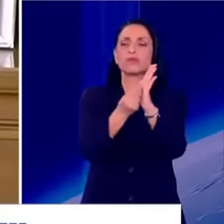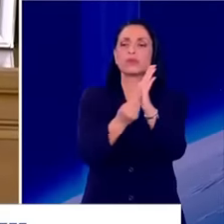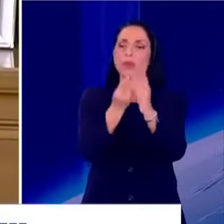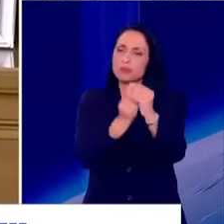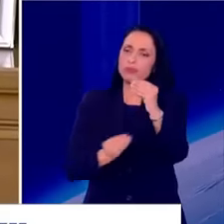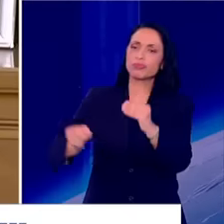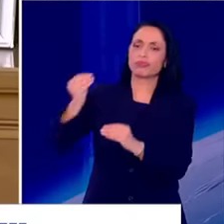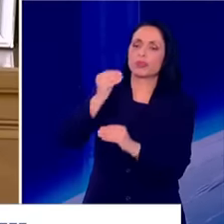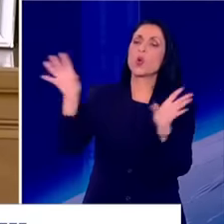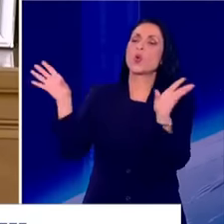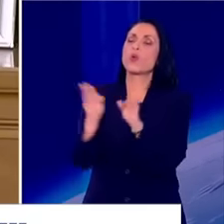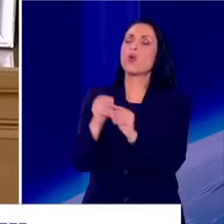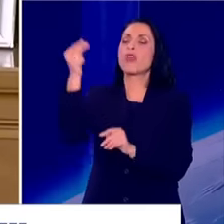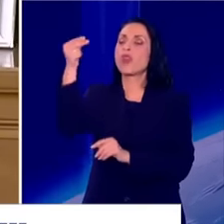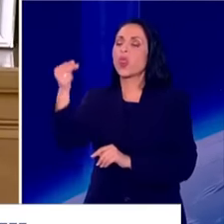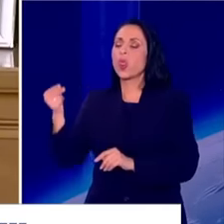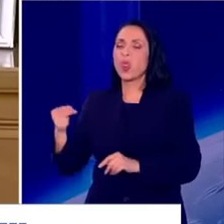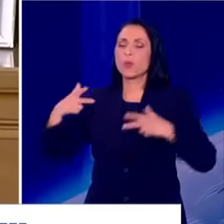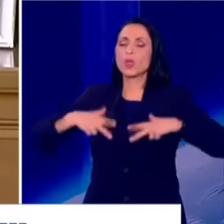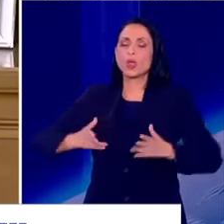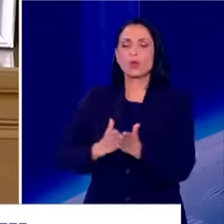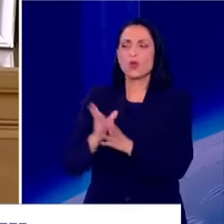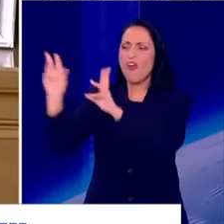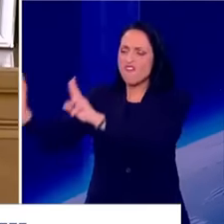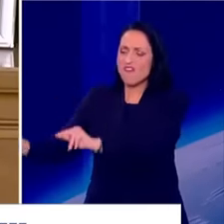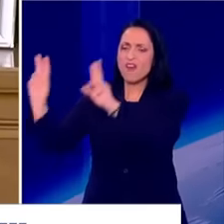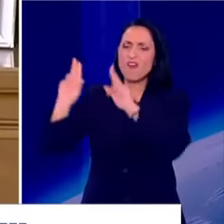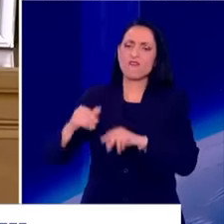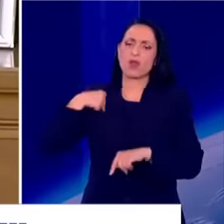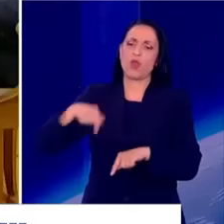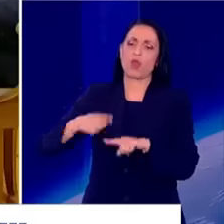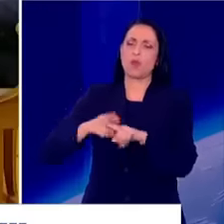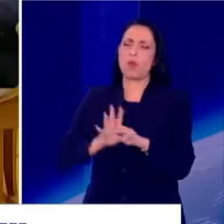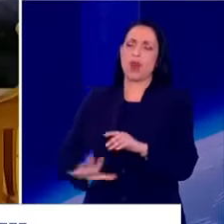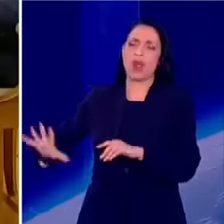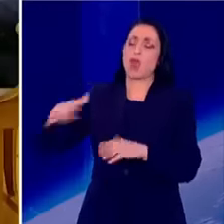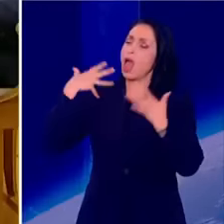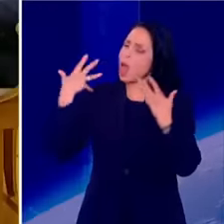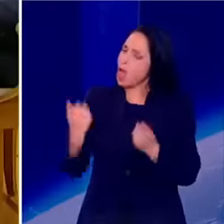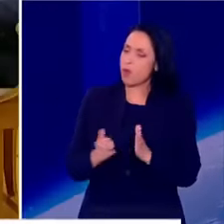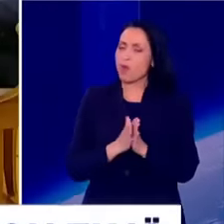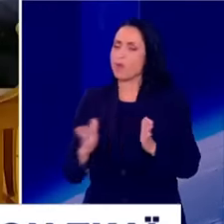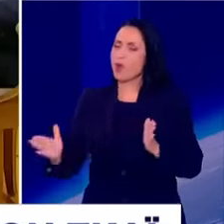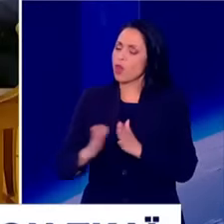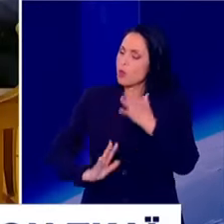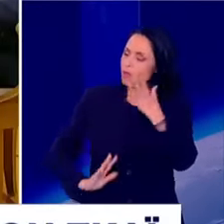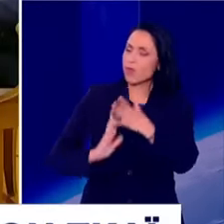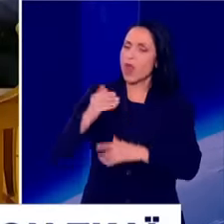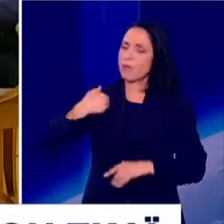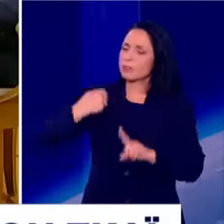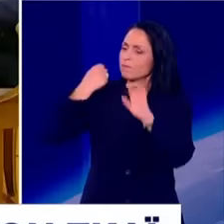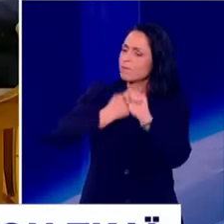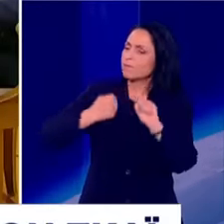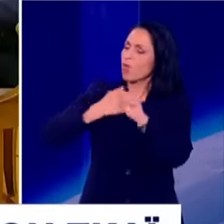ως προς τα ζητήματα του κράτους δικαίου. Το ίδιο συμβαίνει και με την πατρίδα μας. Έχουμε περιθώρια βελτίωσης. Τα αναγνωρίζουμε και παλεύουμε συνέχεια να γίνουμε